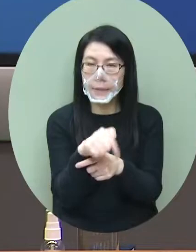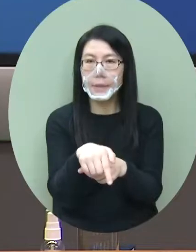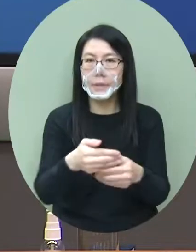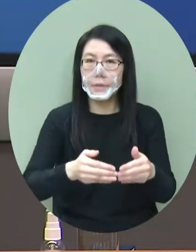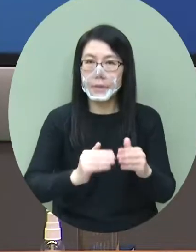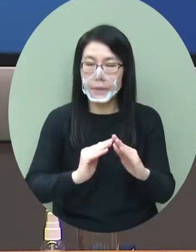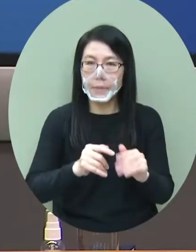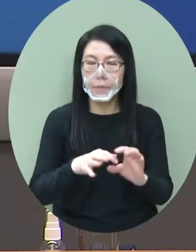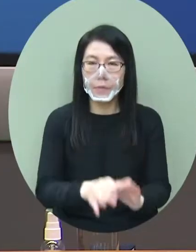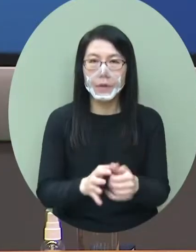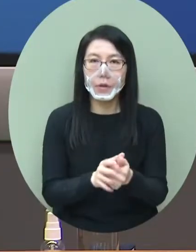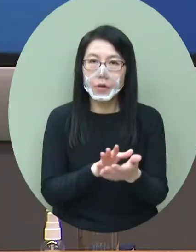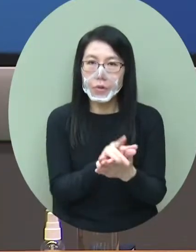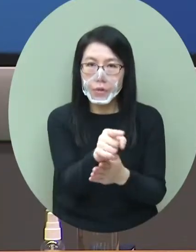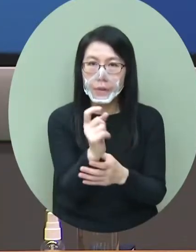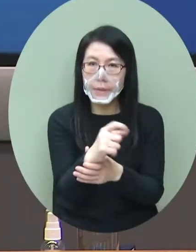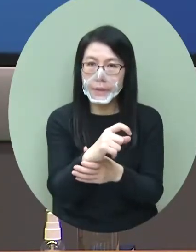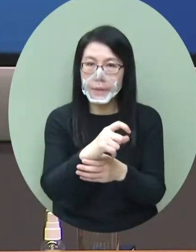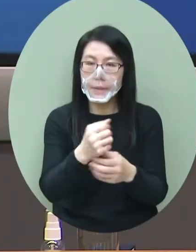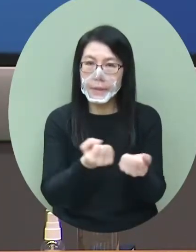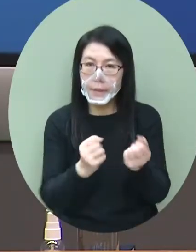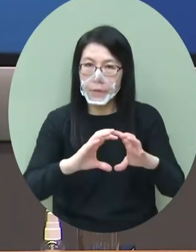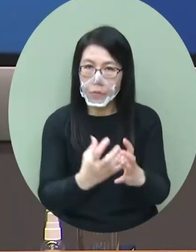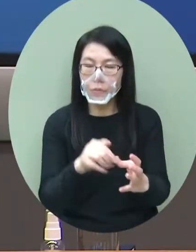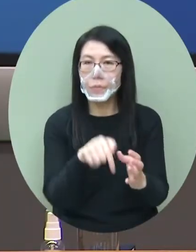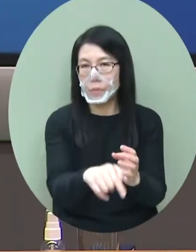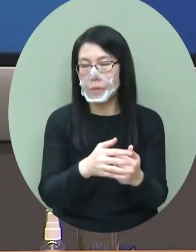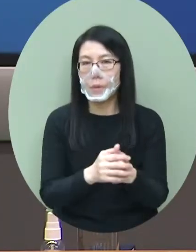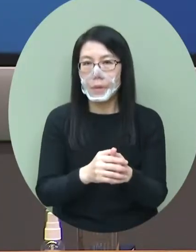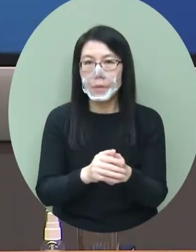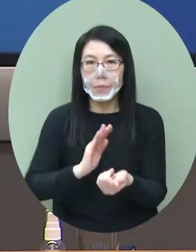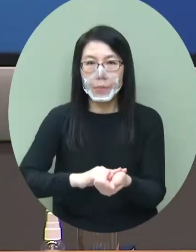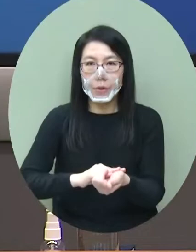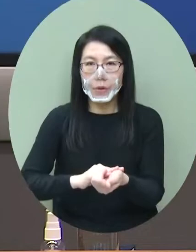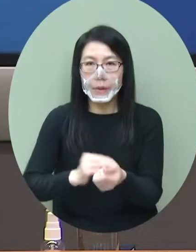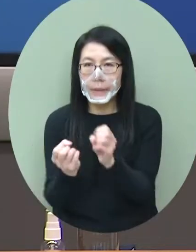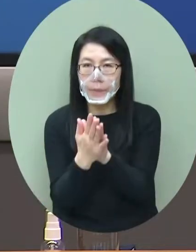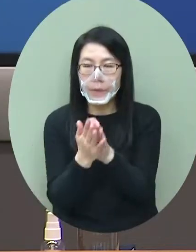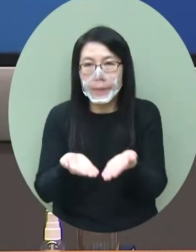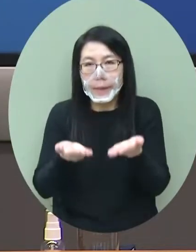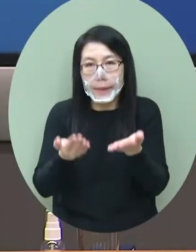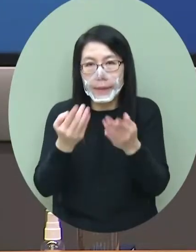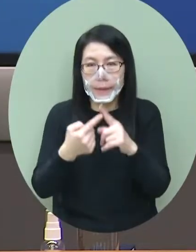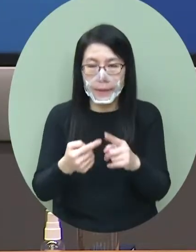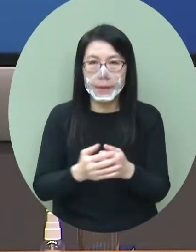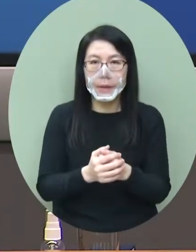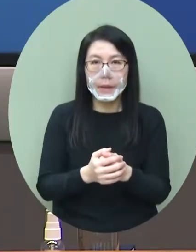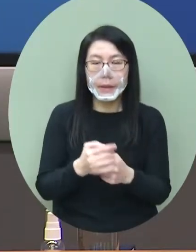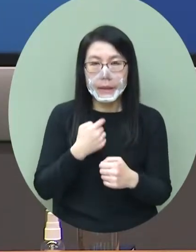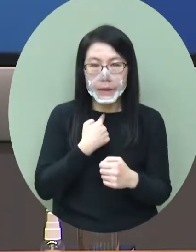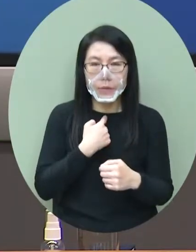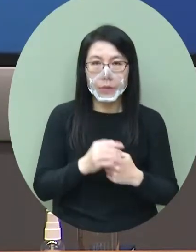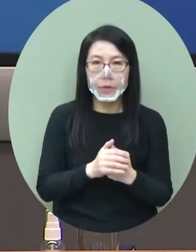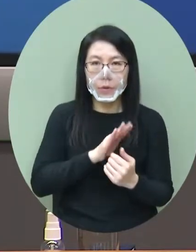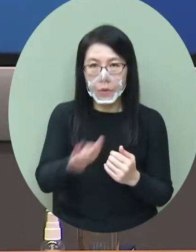的士业界设立了这个专属的的士的车队，出租车的车队，为了就是症状轻